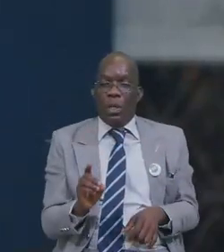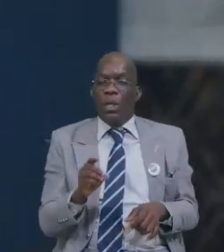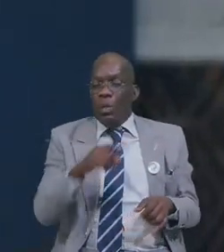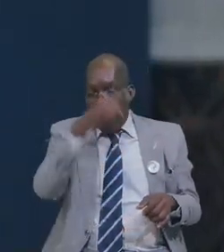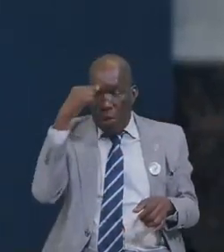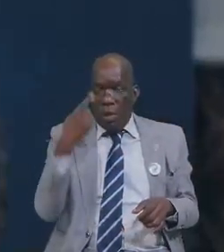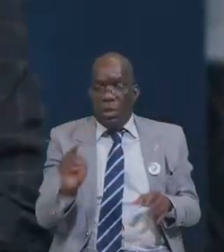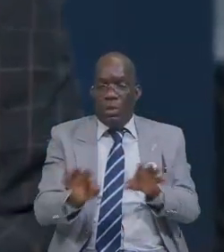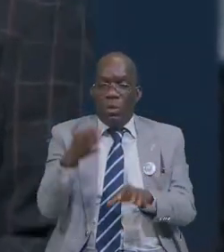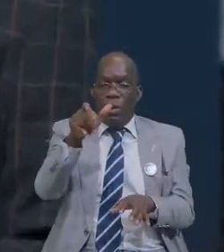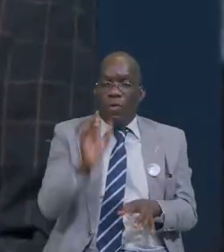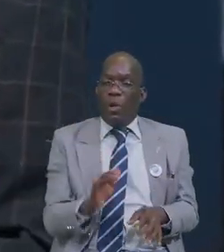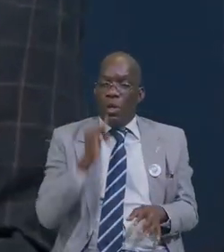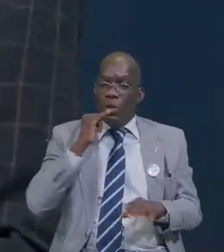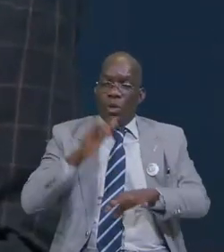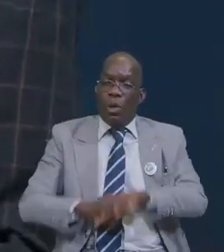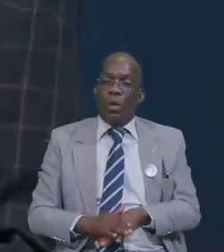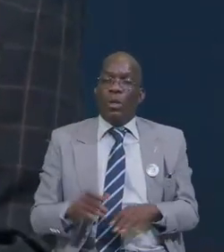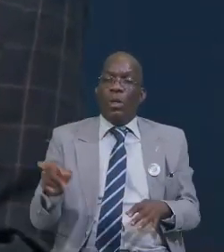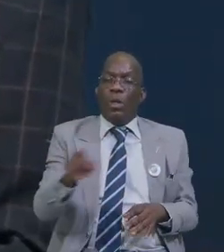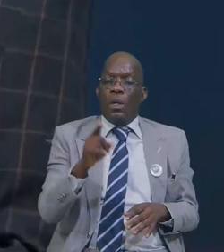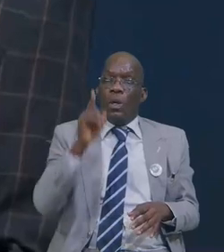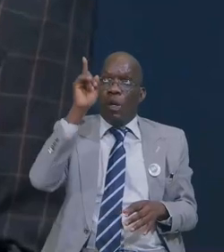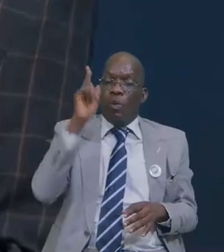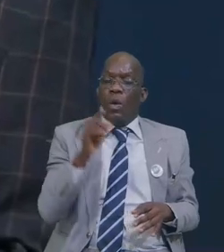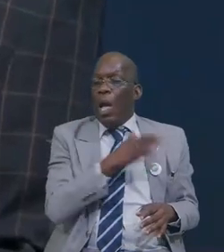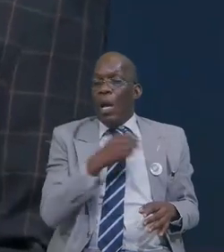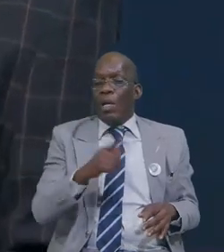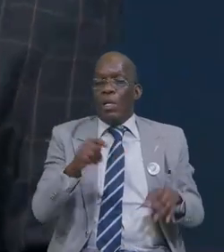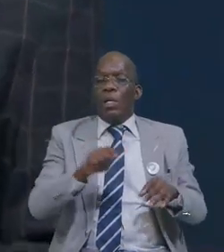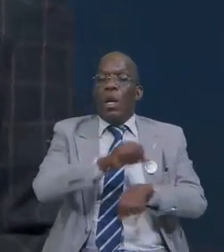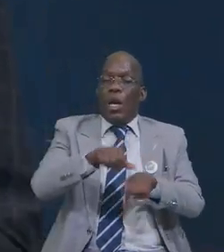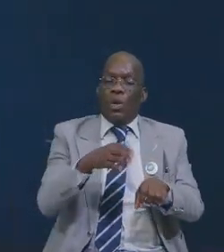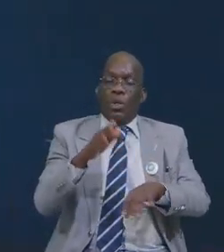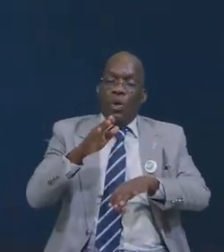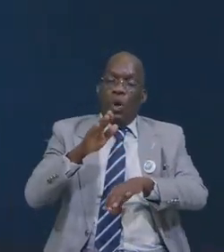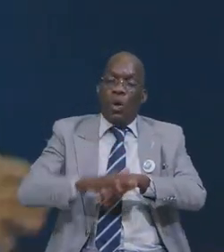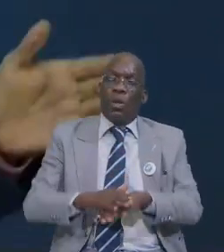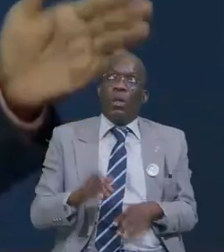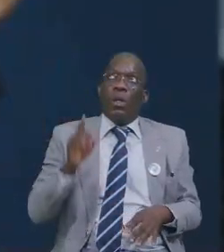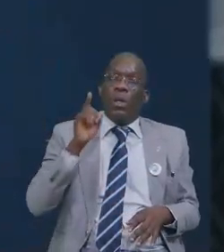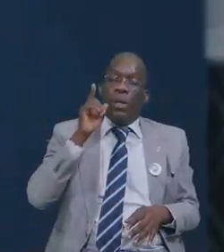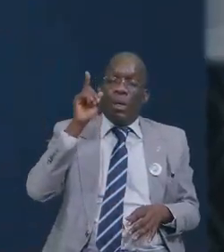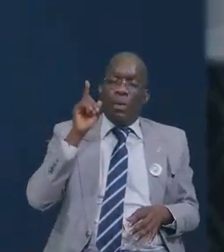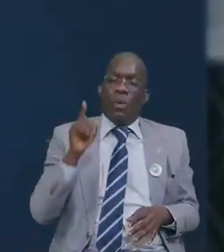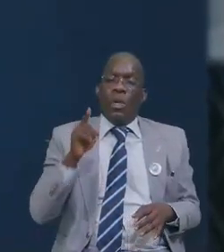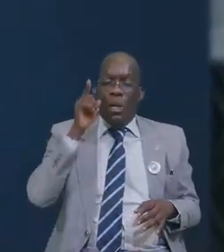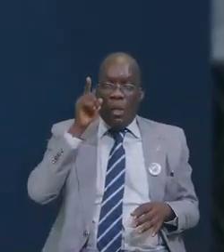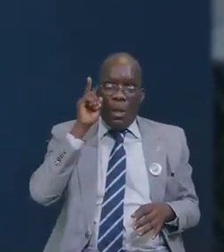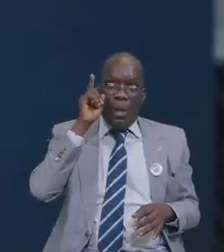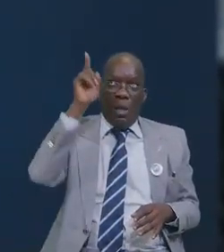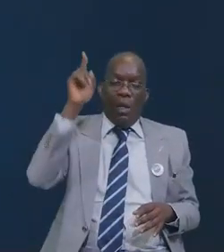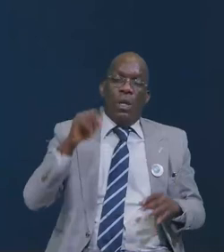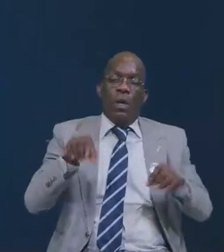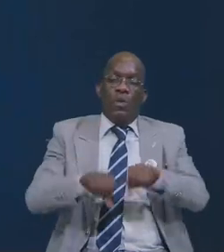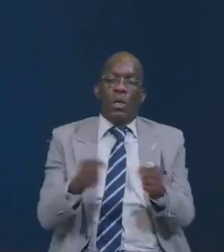que l'Esprit de Dieu est sur lui et avec cette onction de l'Esprit de Dieu sur lui, il